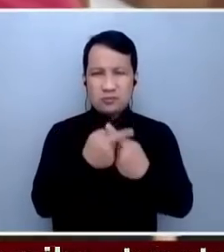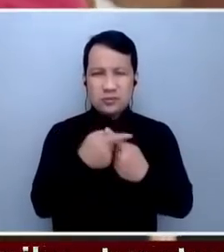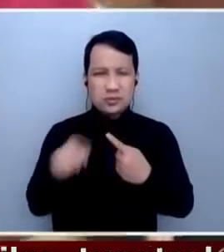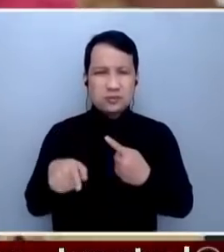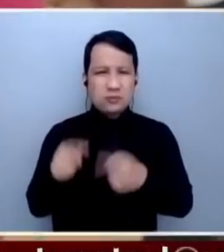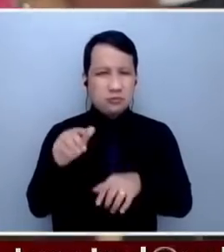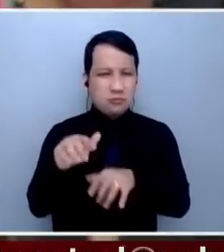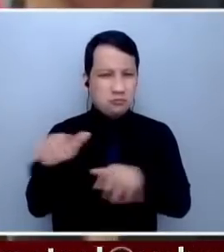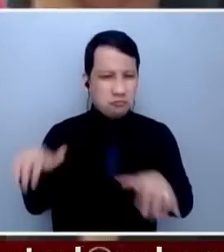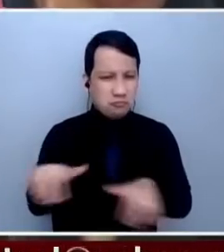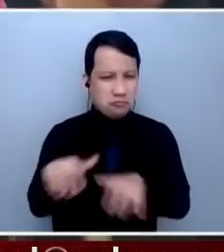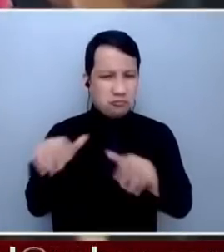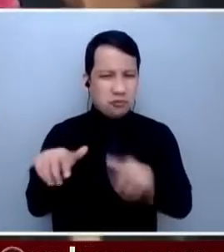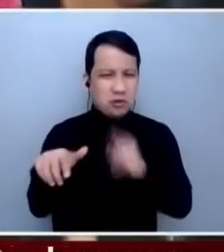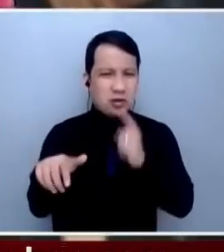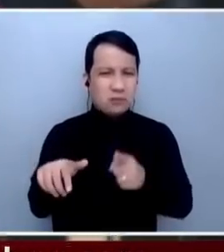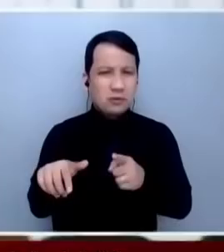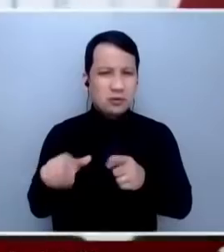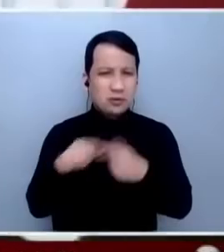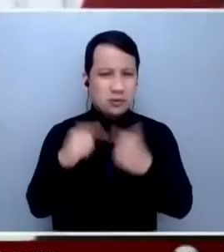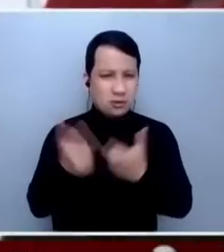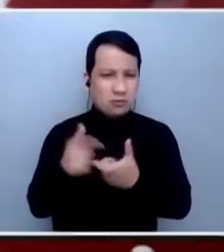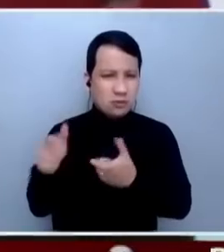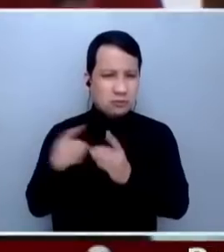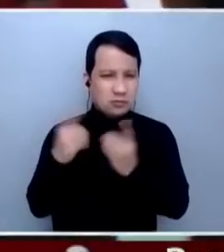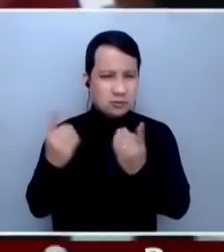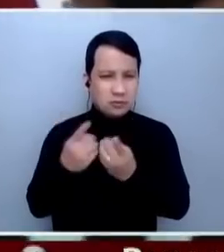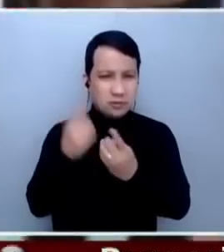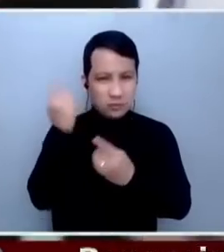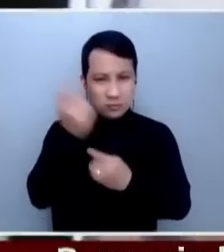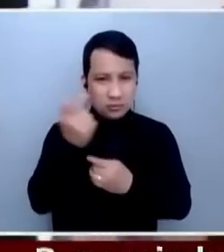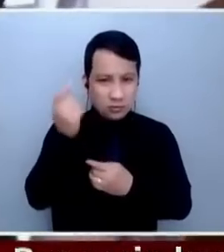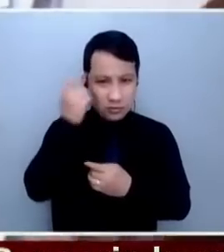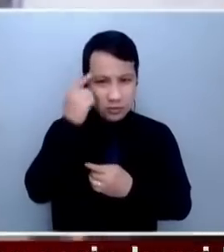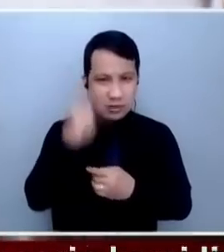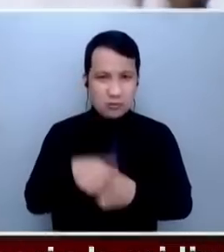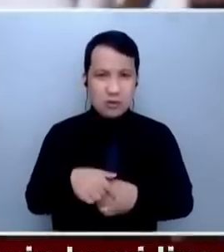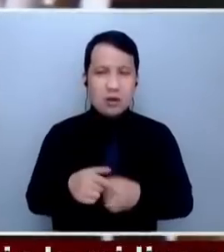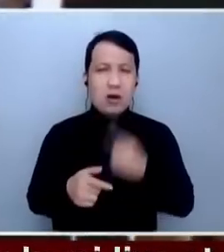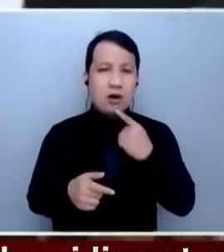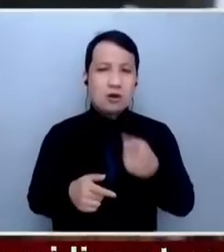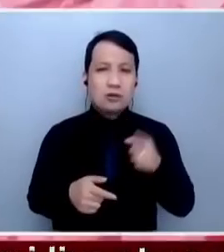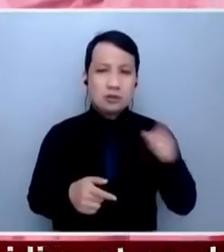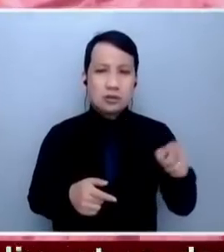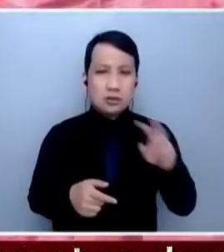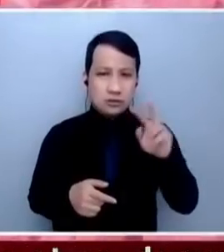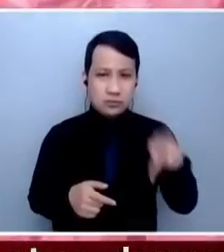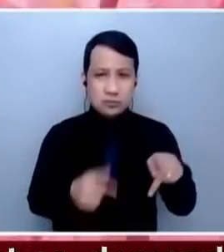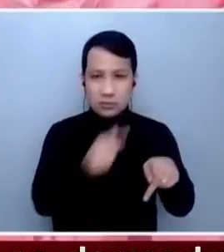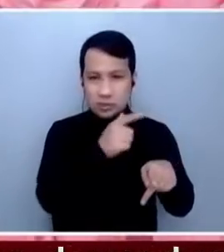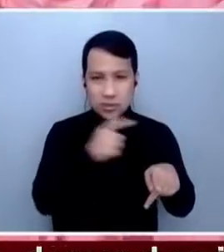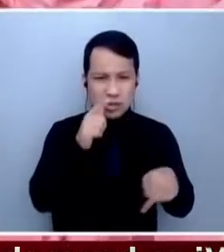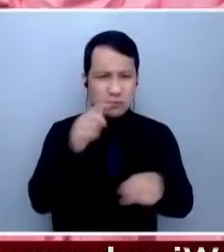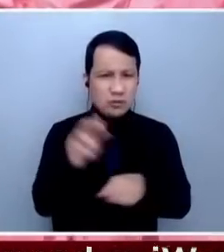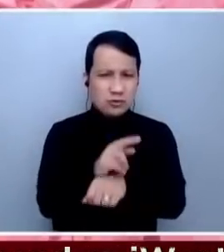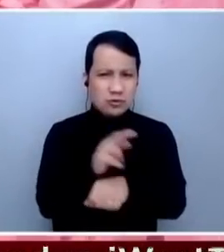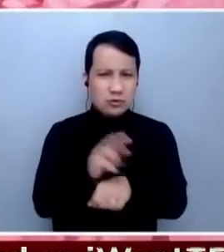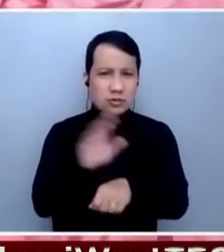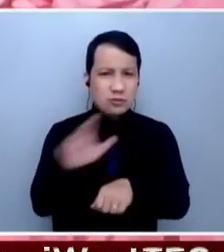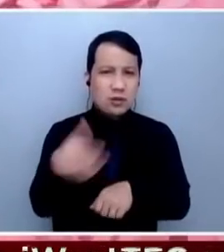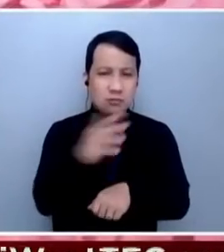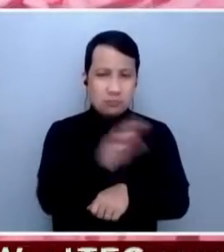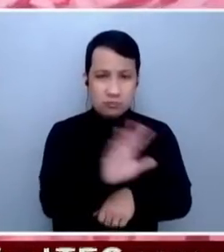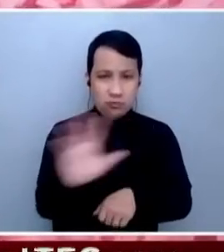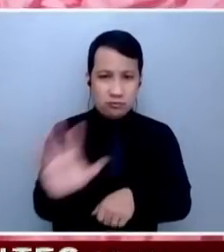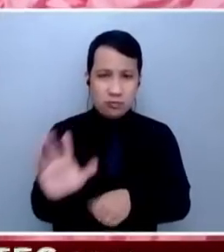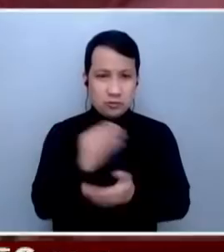na ginagawa na ng mga ahensya ng gobyerno. Bukod doon, mas mainam pa ayon kay VP Lenny na gamitin sa mga frontliners ang